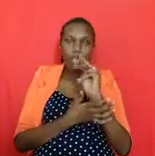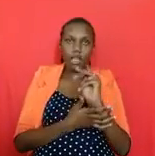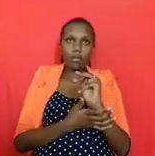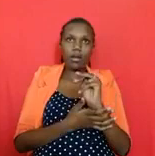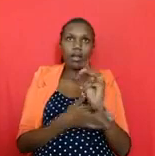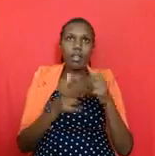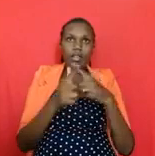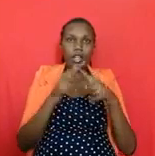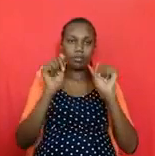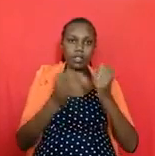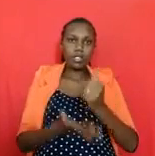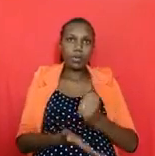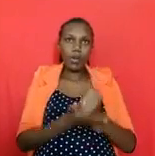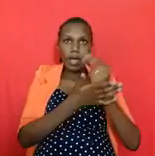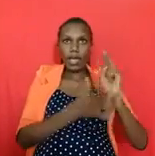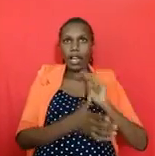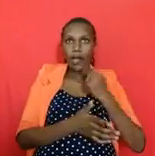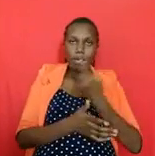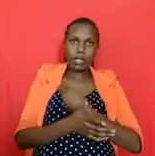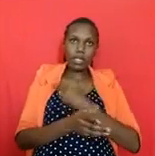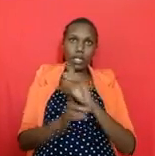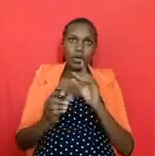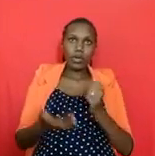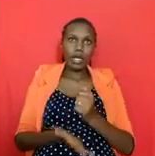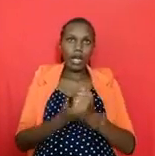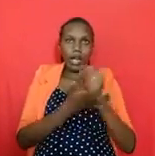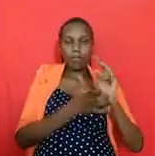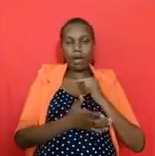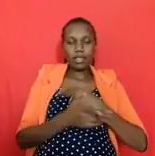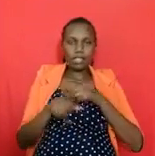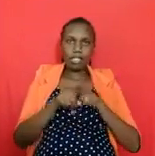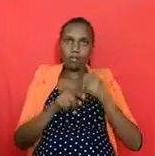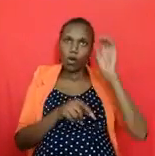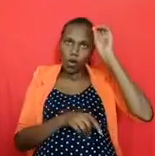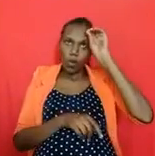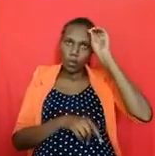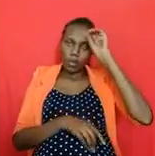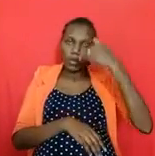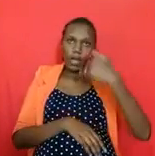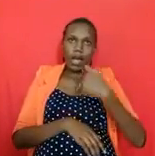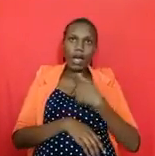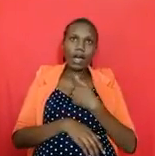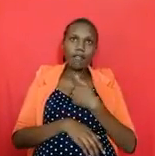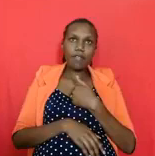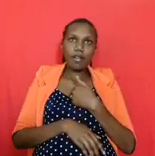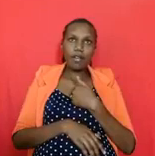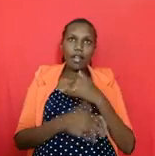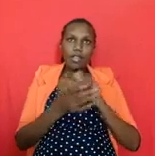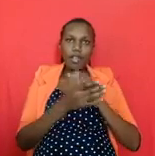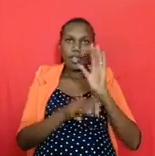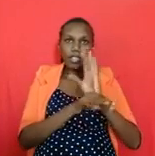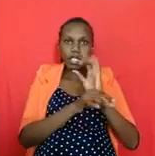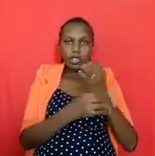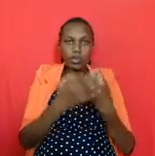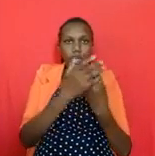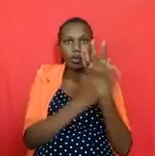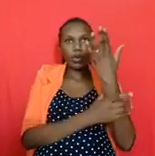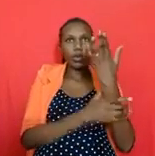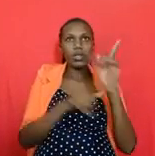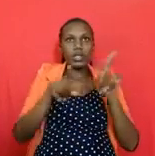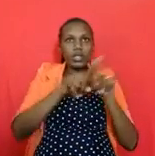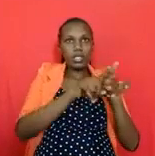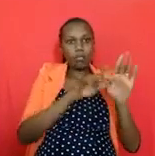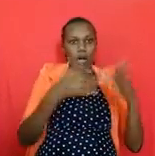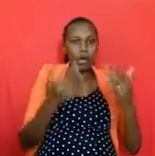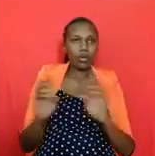nyo utute igie na otuire ulea tuge teidhika na ulea tuge kulio togo shio. Nolea kanitha ongekura, onolea tuge